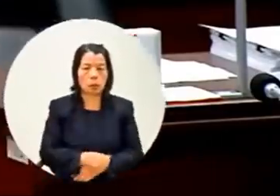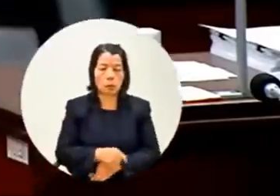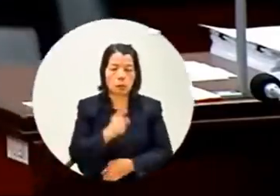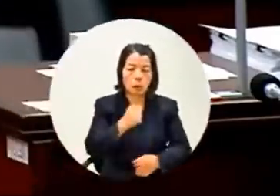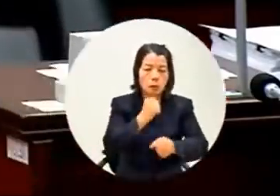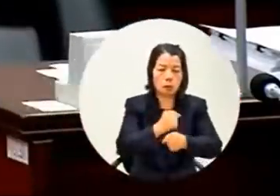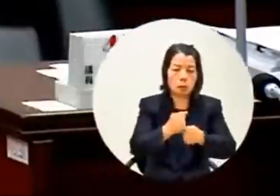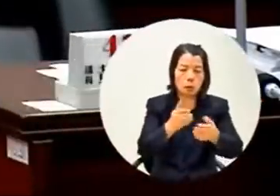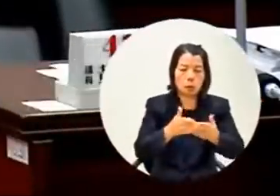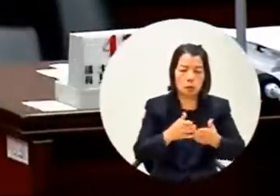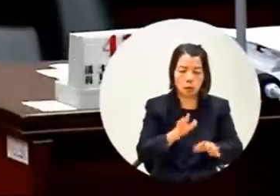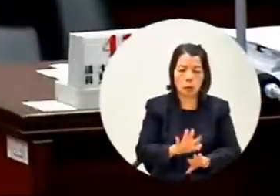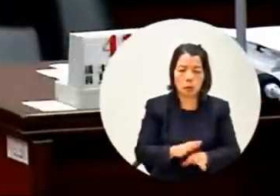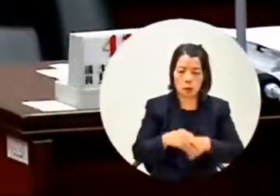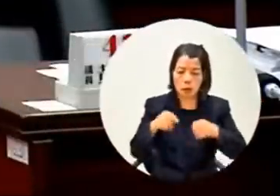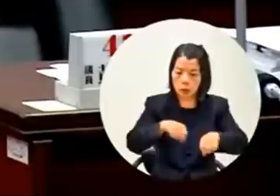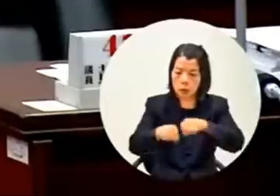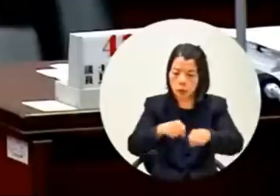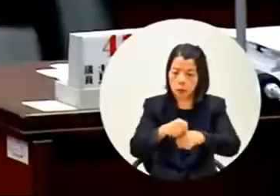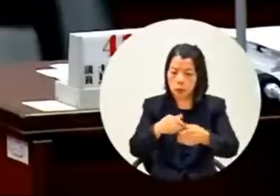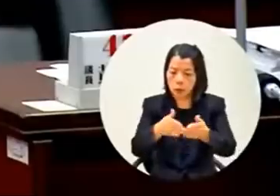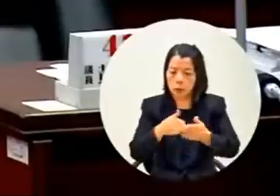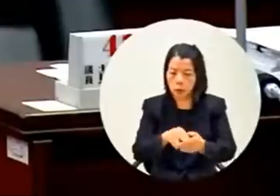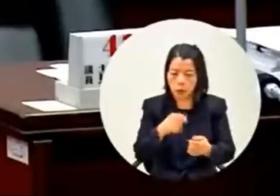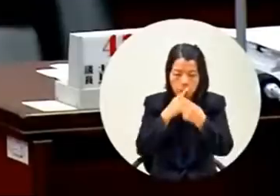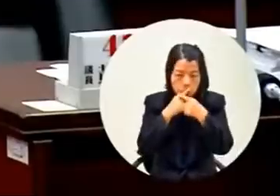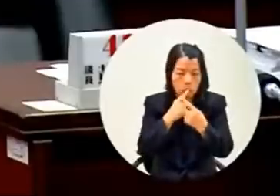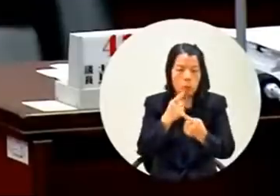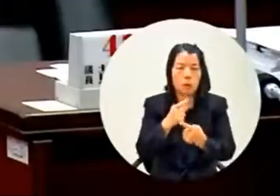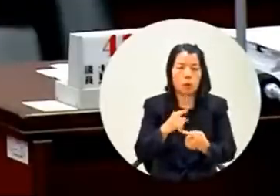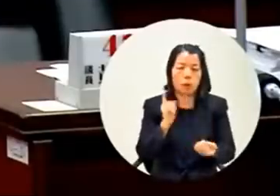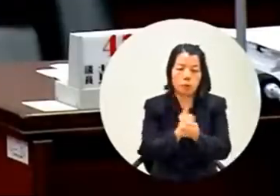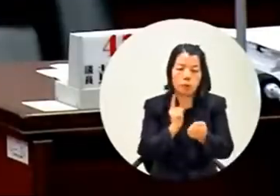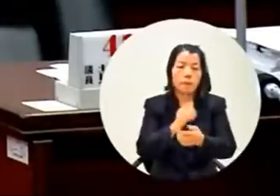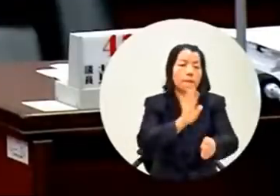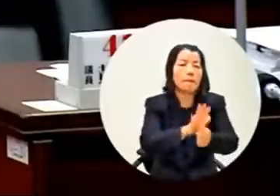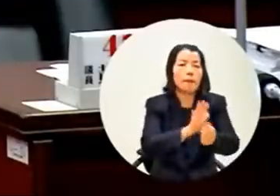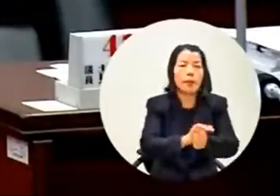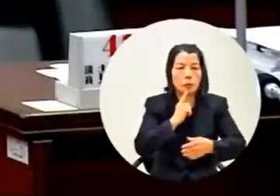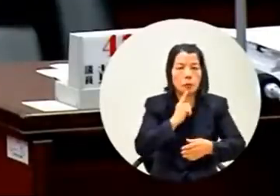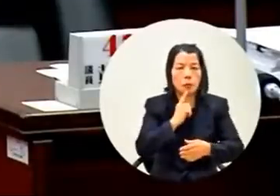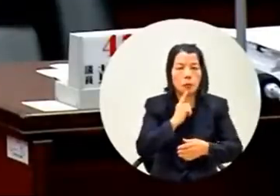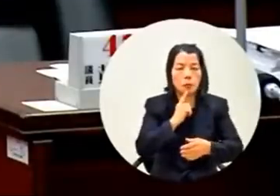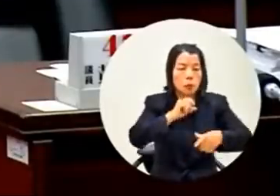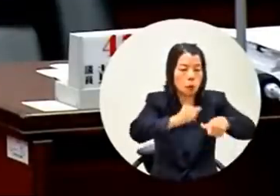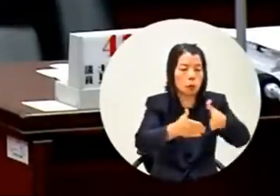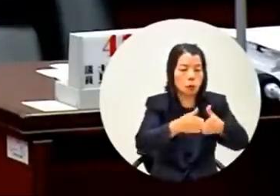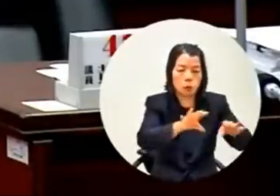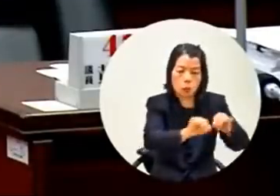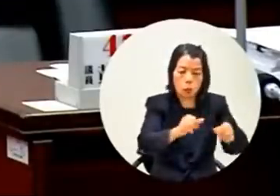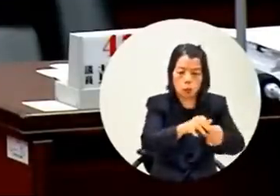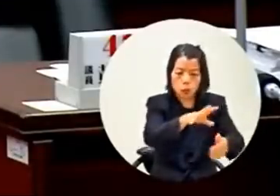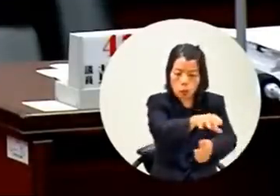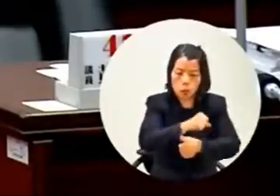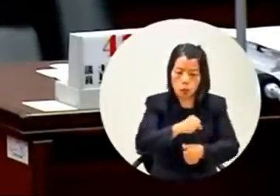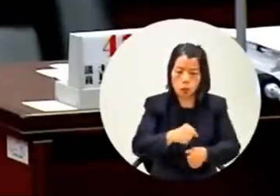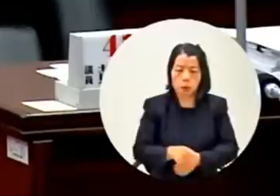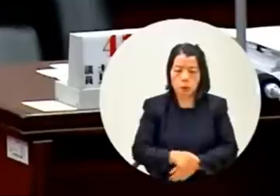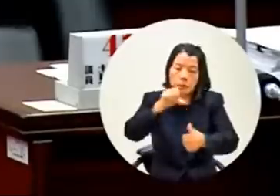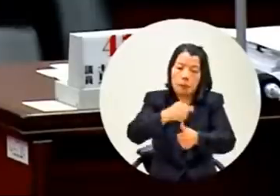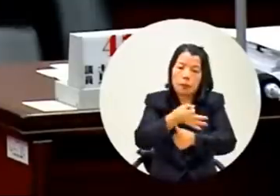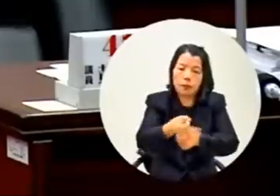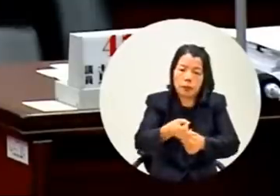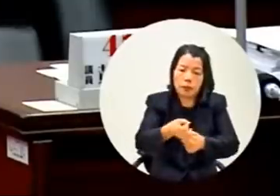个天衣无缝的计划，帮庆富取得了招租的土地，帮他们省了少缴的罚